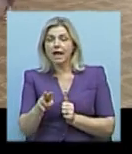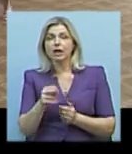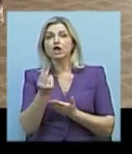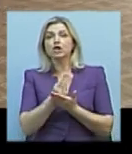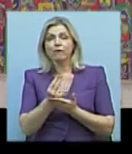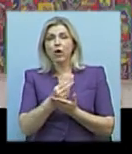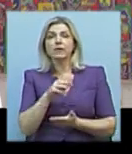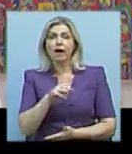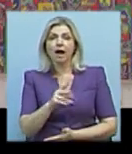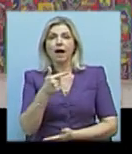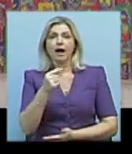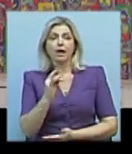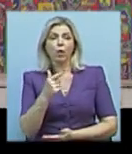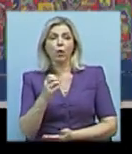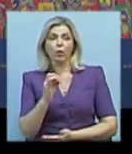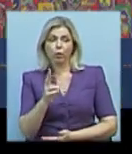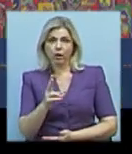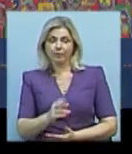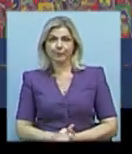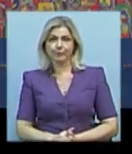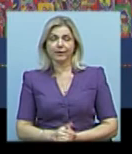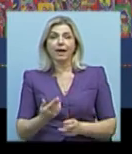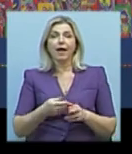Тараса Григорука. Це постмодернізм.